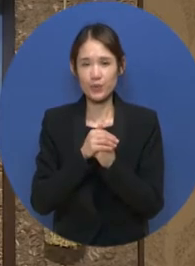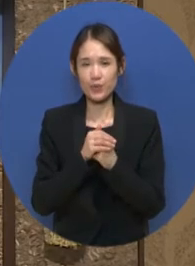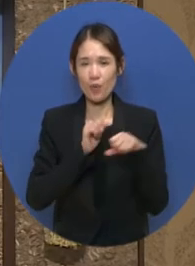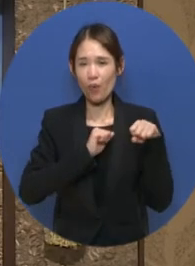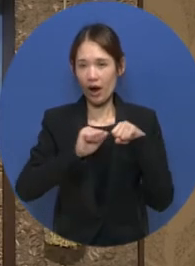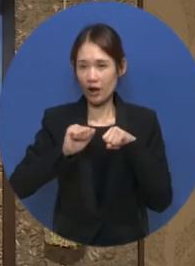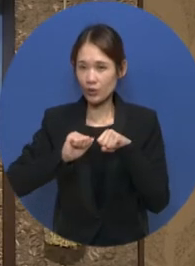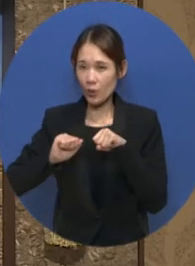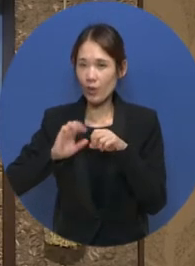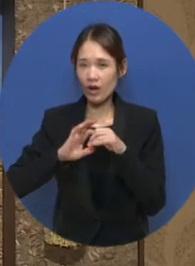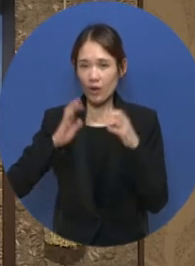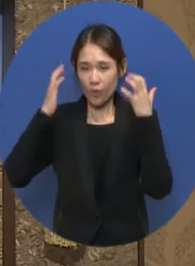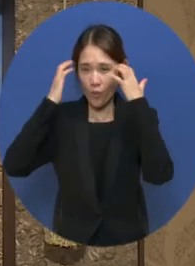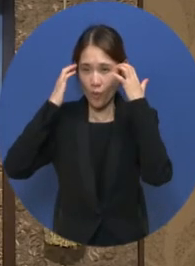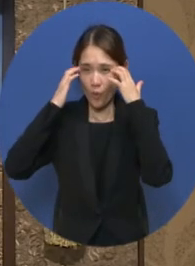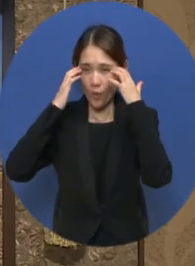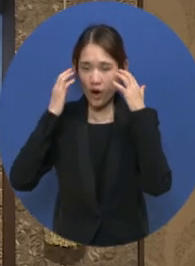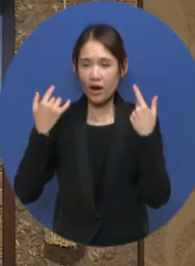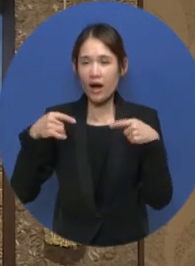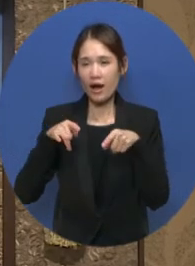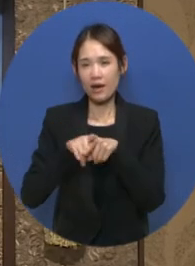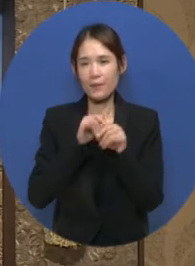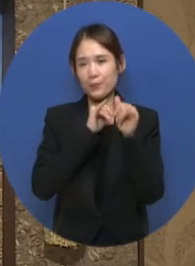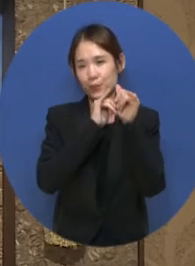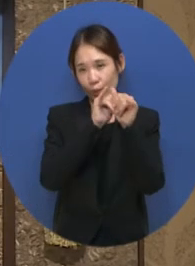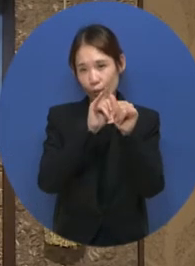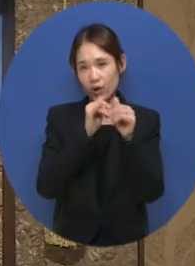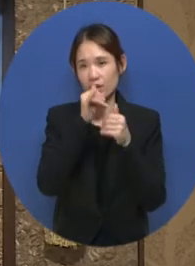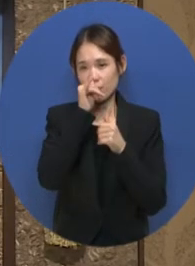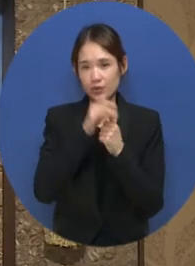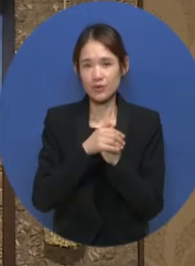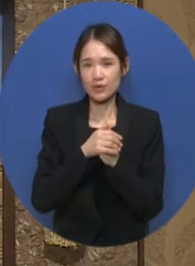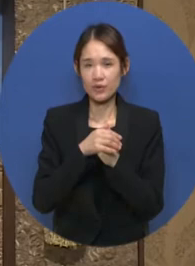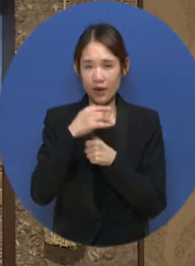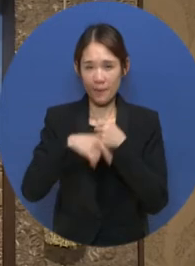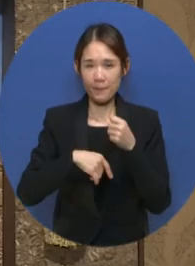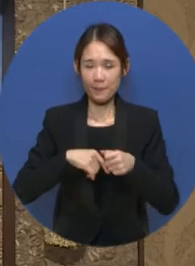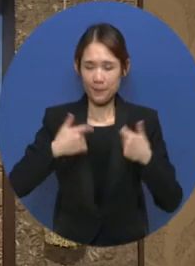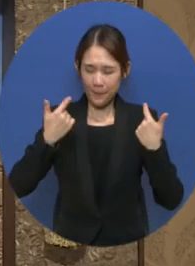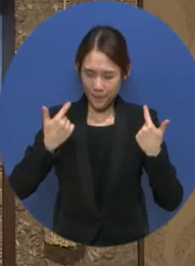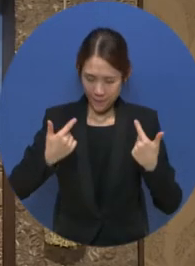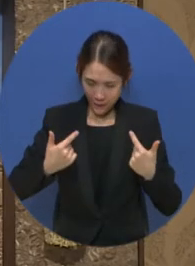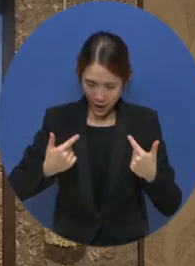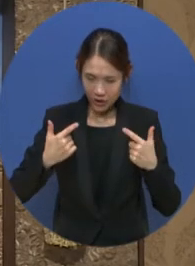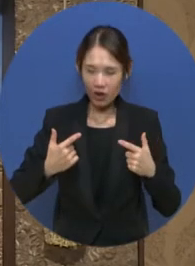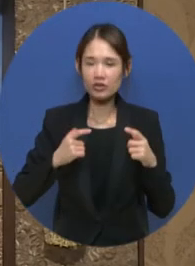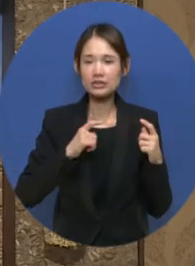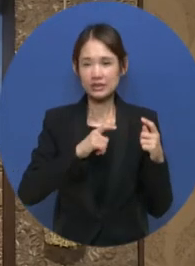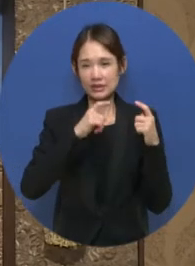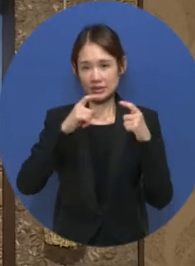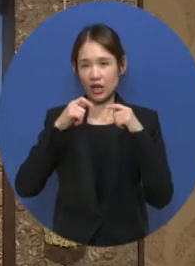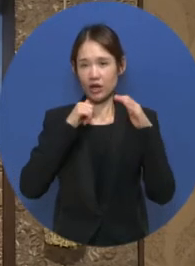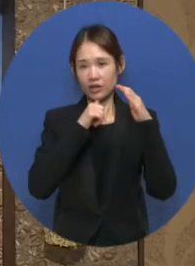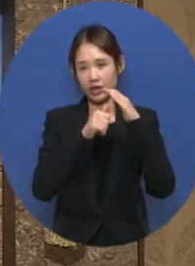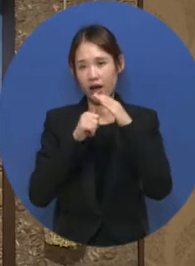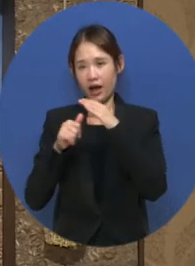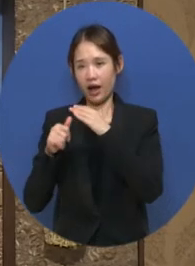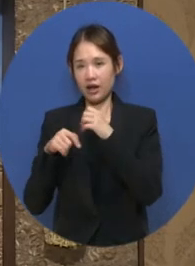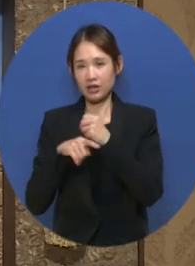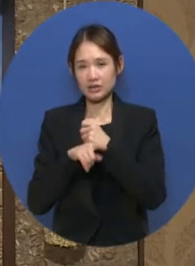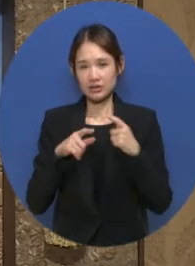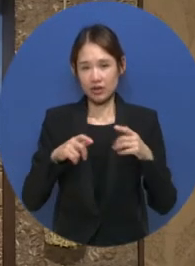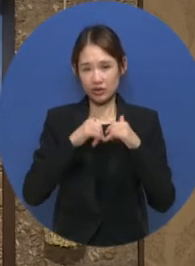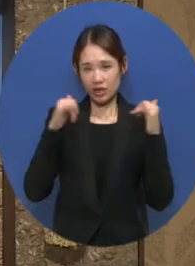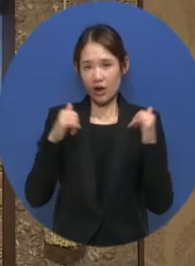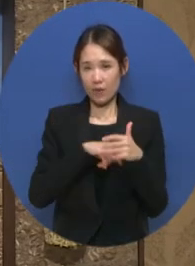대한 어구에 대한 포상도 함께 있구요 그리고 저희가 이렇게 매년마다 이제 지역의 이제 순회를 하는 이유는 그쪽 지역 사회